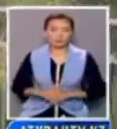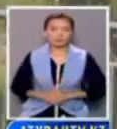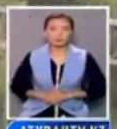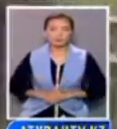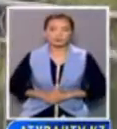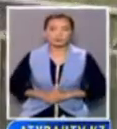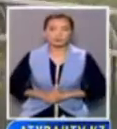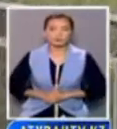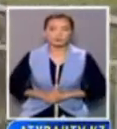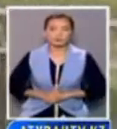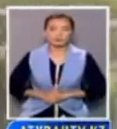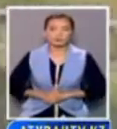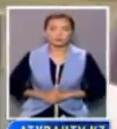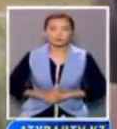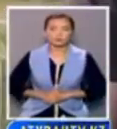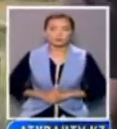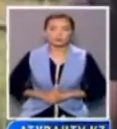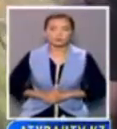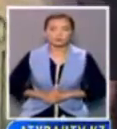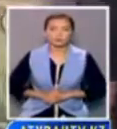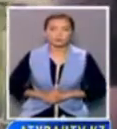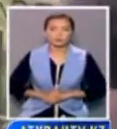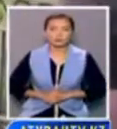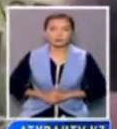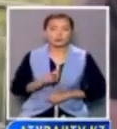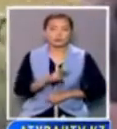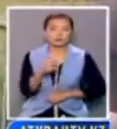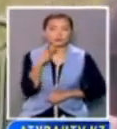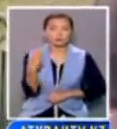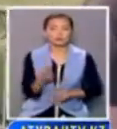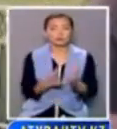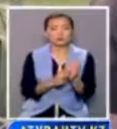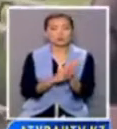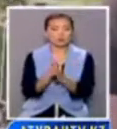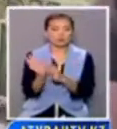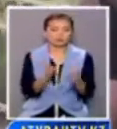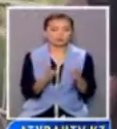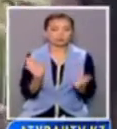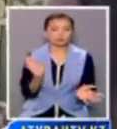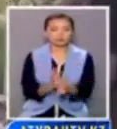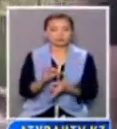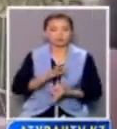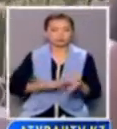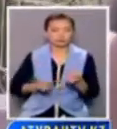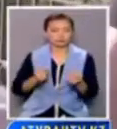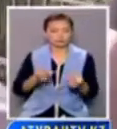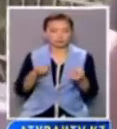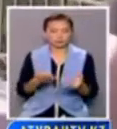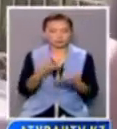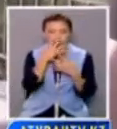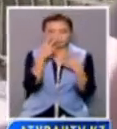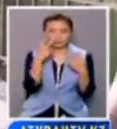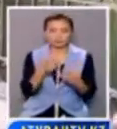малышерин я тянулся вас аракелян мы горожане приходим сюда но тут грязно везде мусорка муж и неприятные